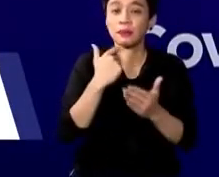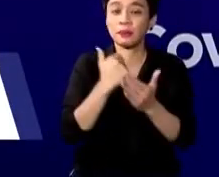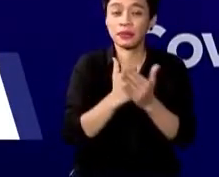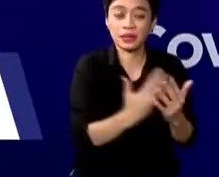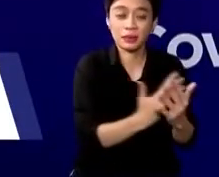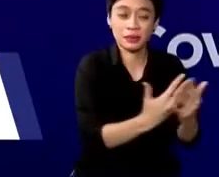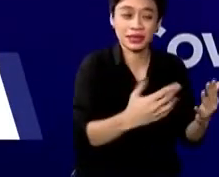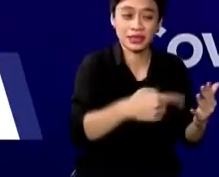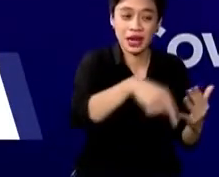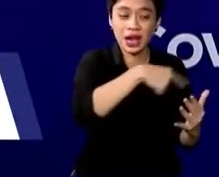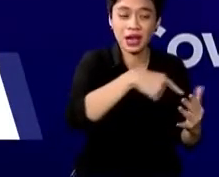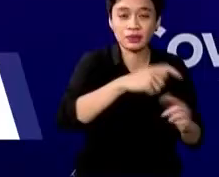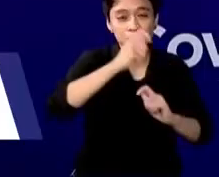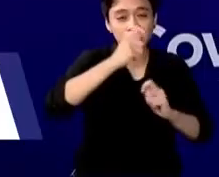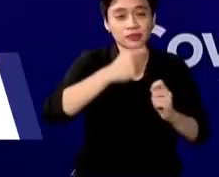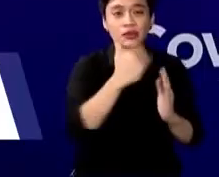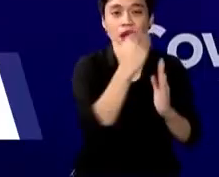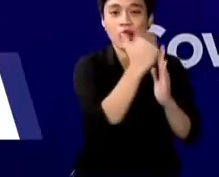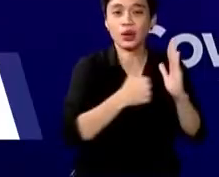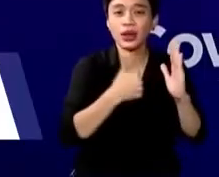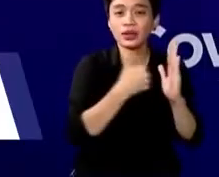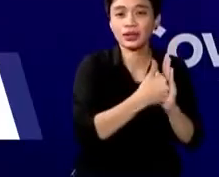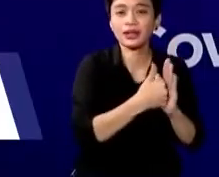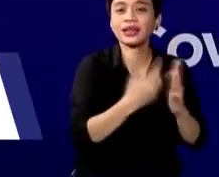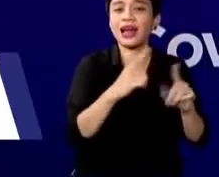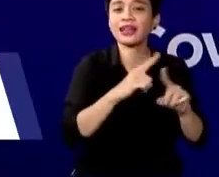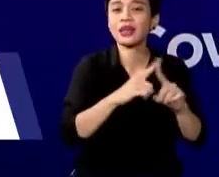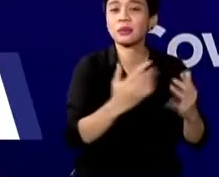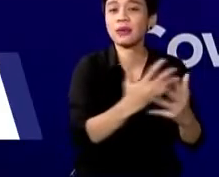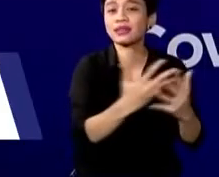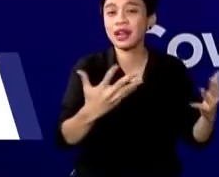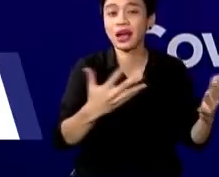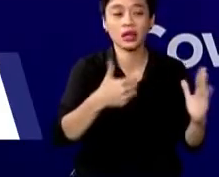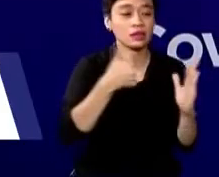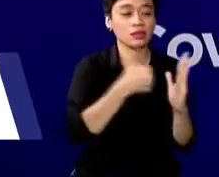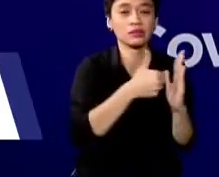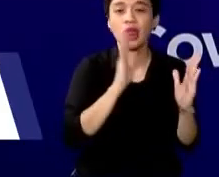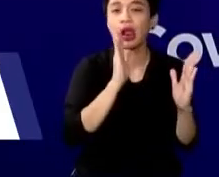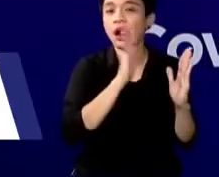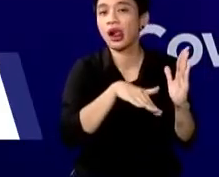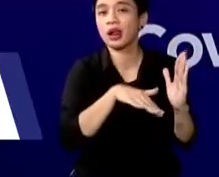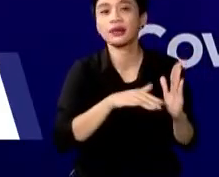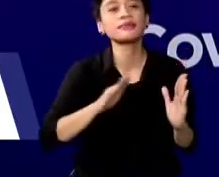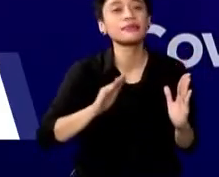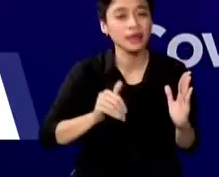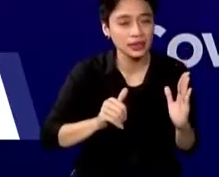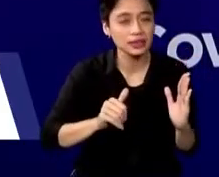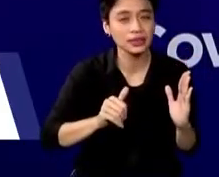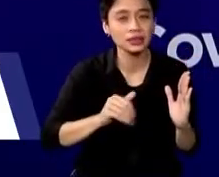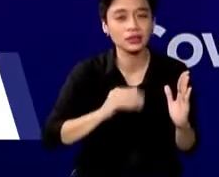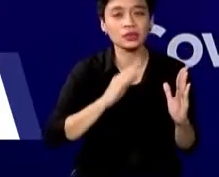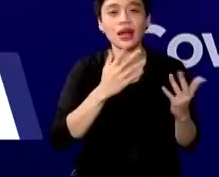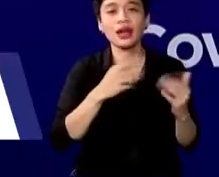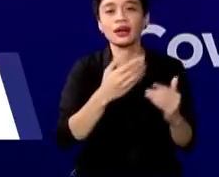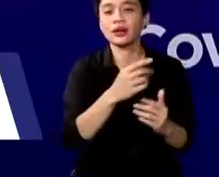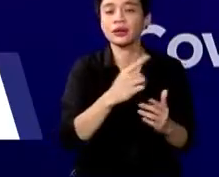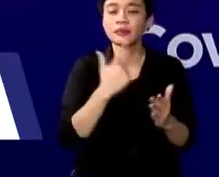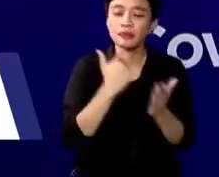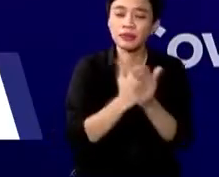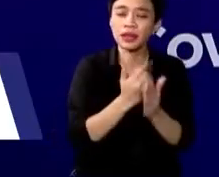masyarakat kepatuhannya masih rendah Jadi perlu kepatuhan itu